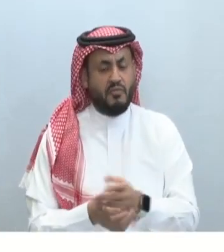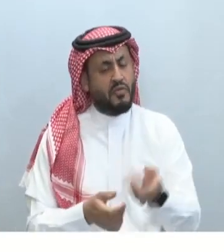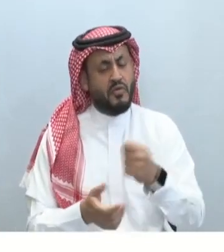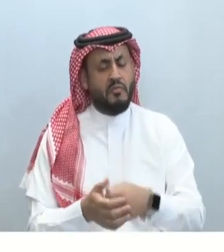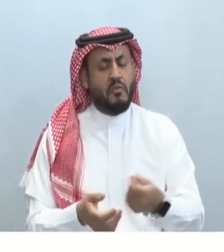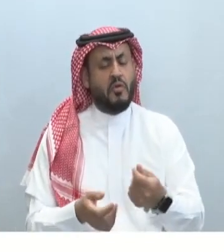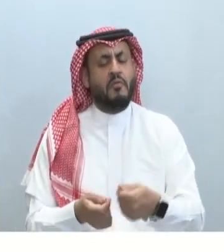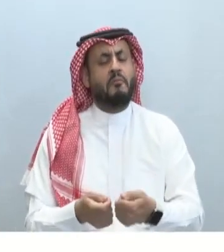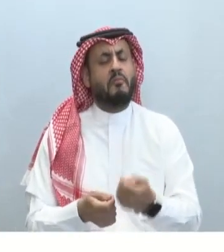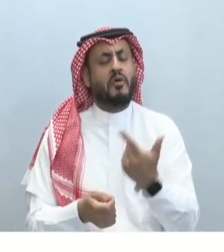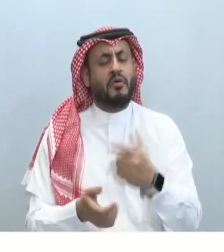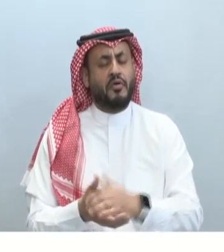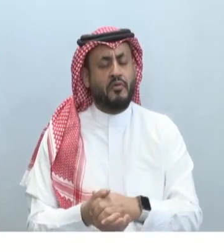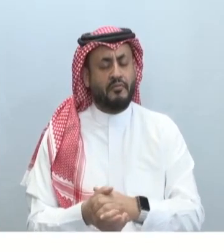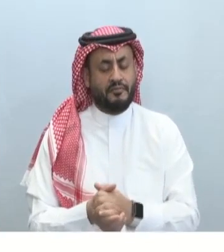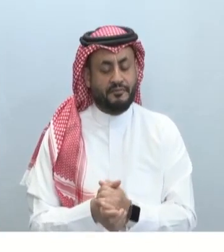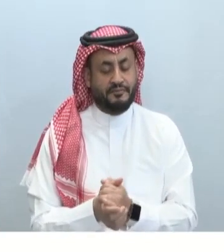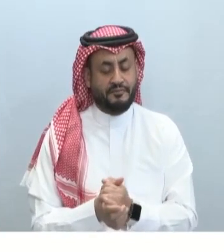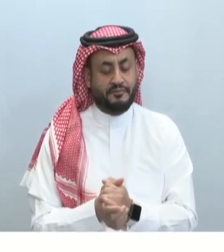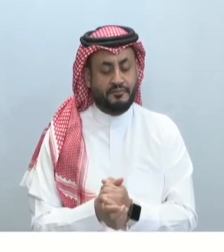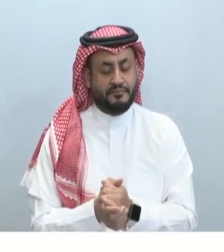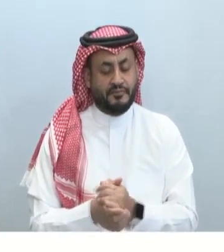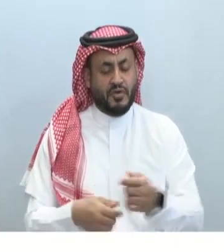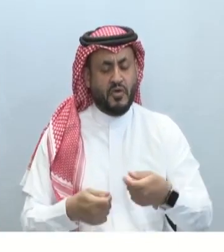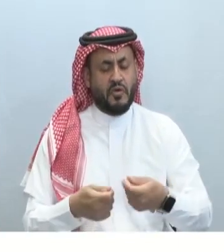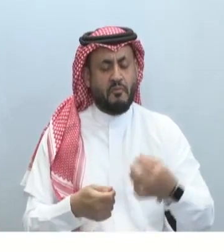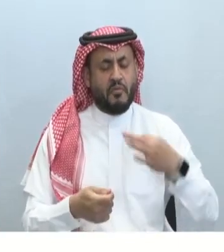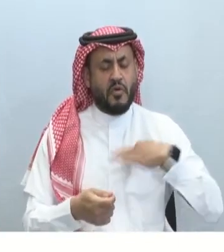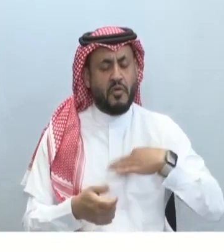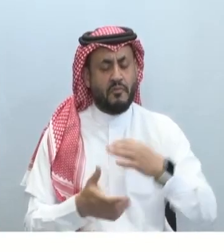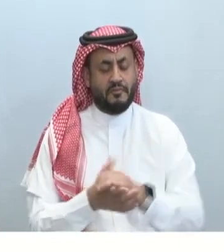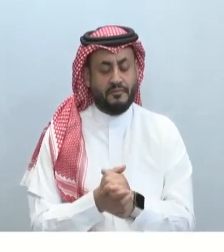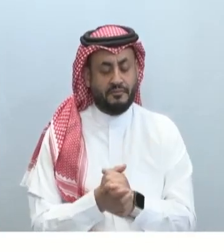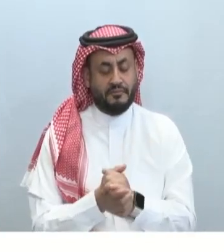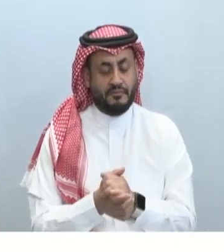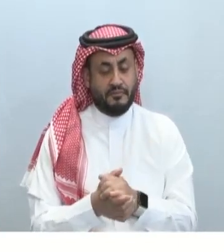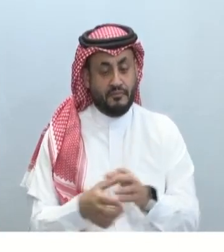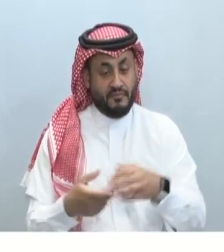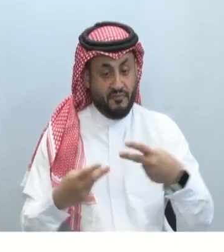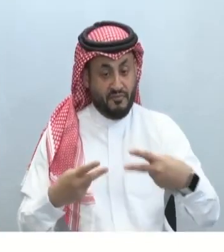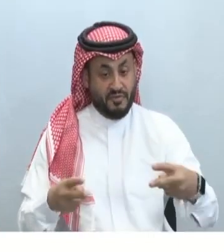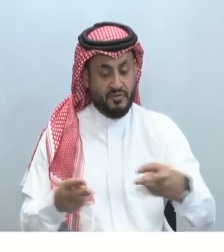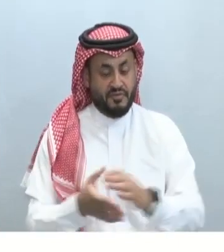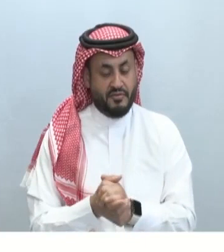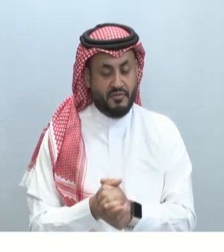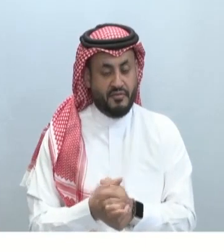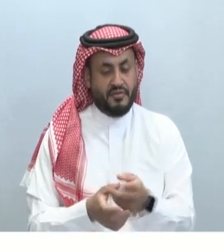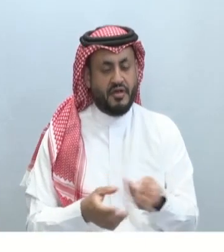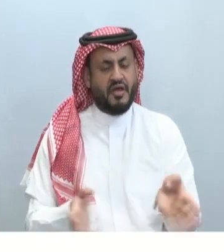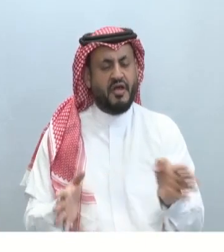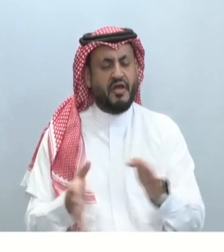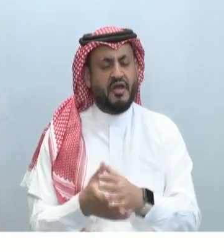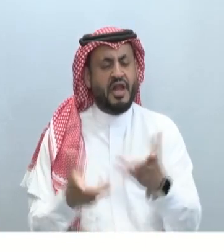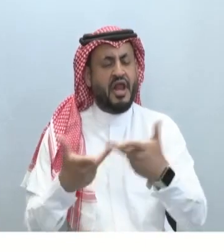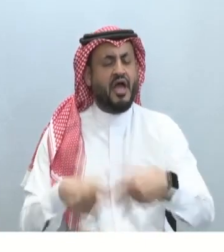التاجر ايضا منه مبالغ طائله وربحا وفيرا في البدايه لكن العاقبه